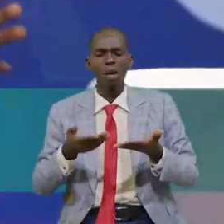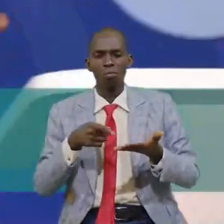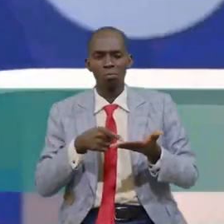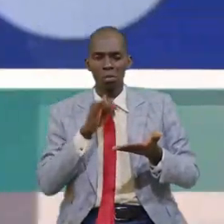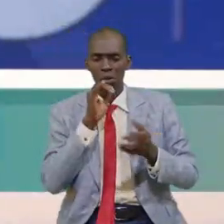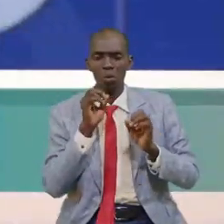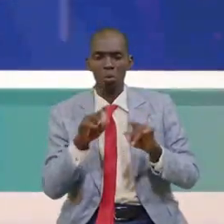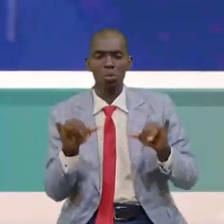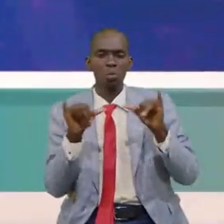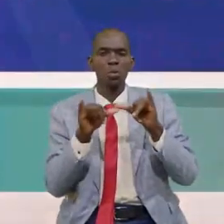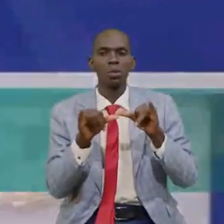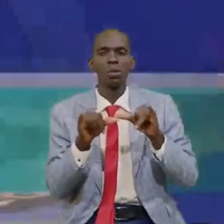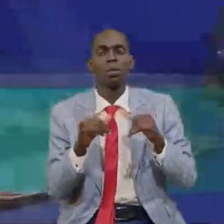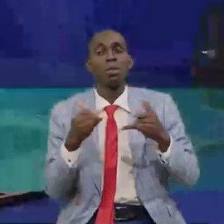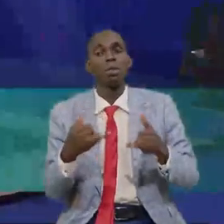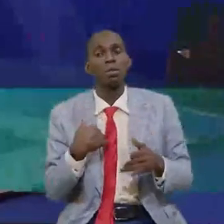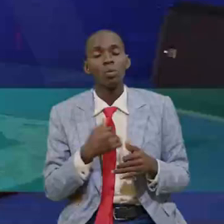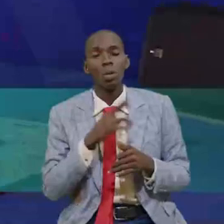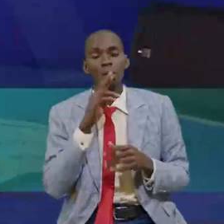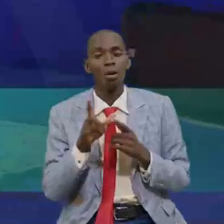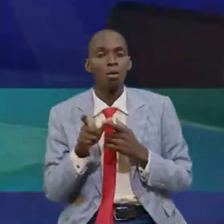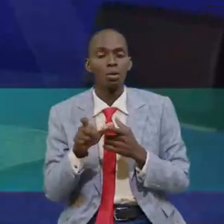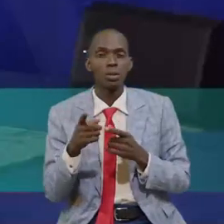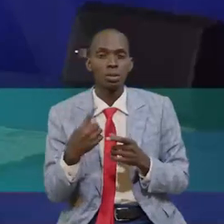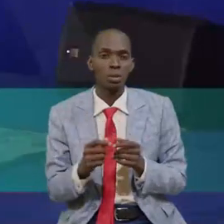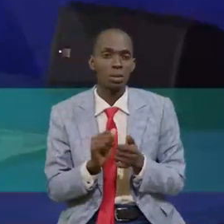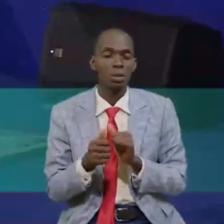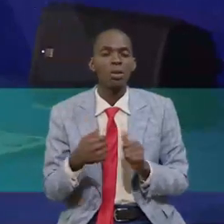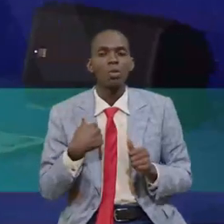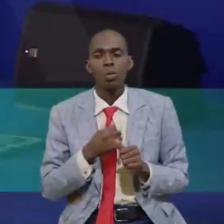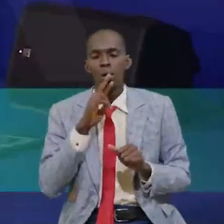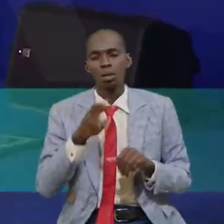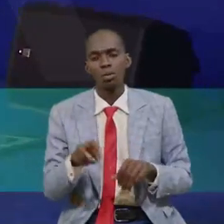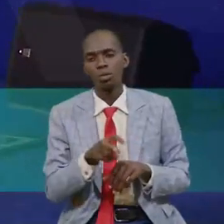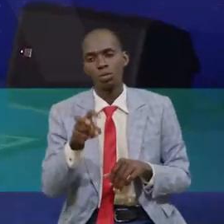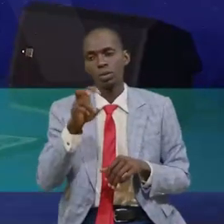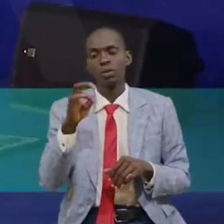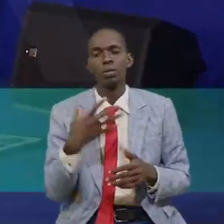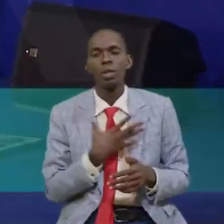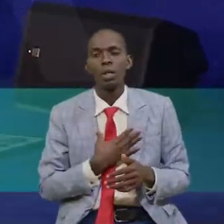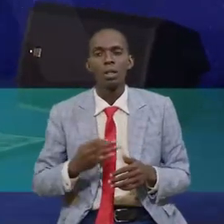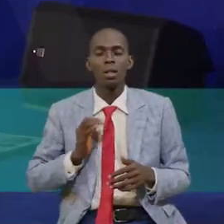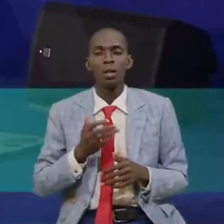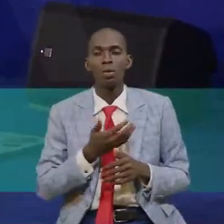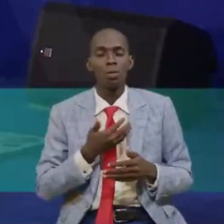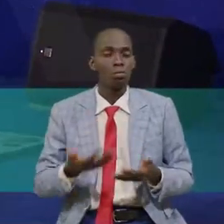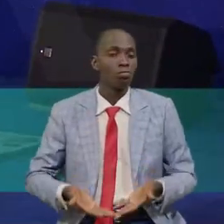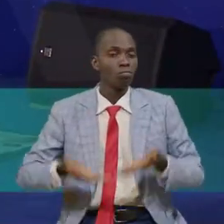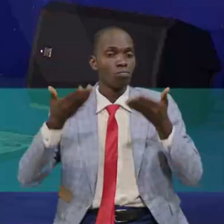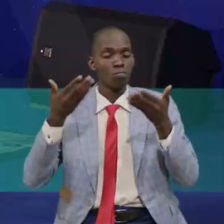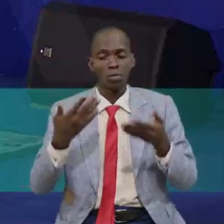soulèves, et tu vois que c'est... Maintenant, nous sommes dans une course. Et nous sommes en voyage. Et notre fardeau peut